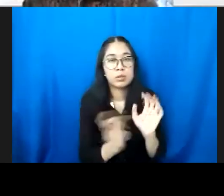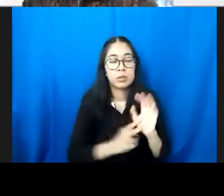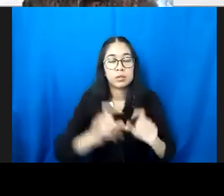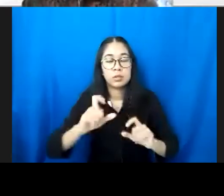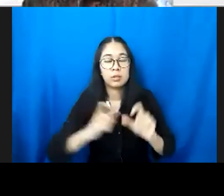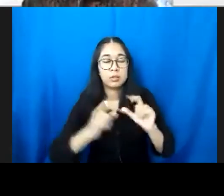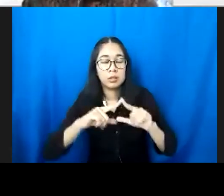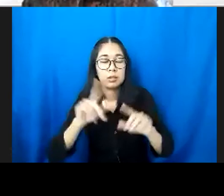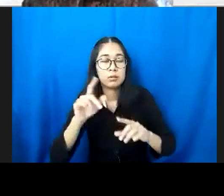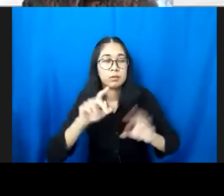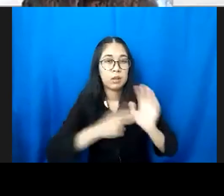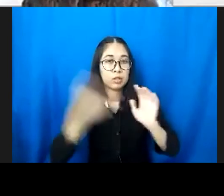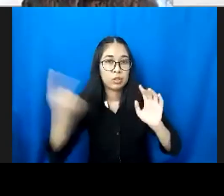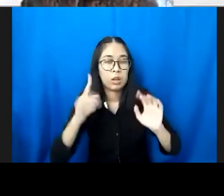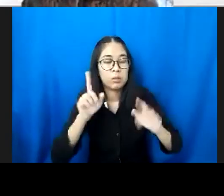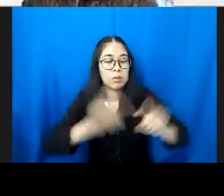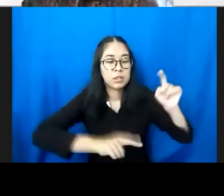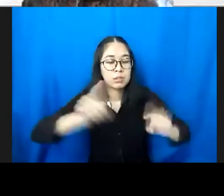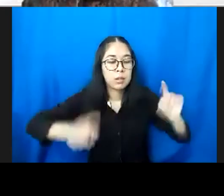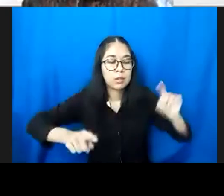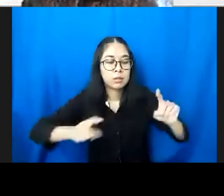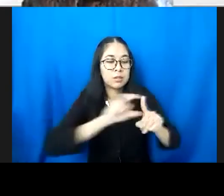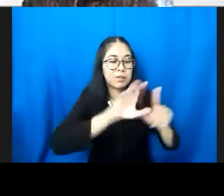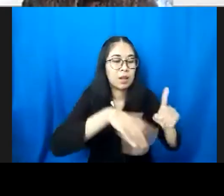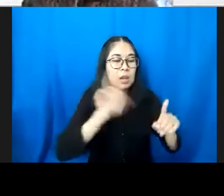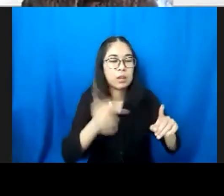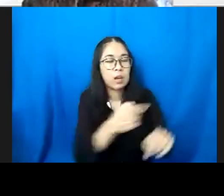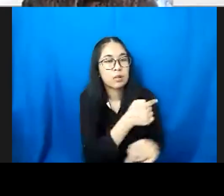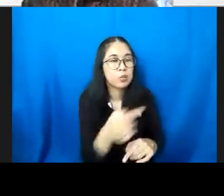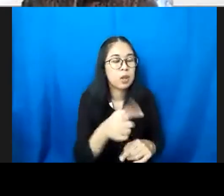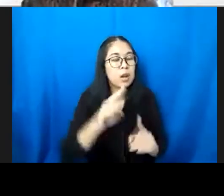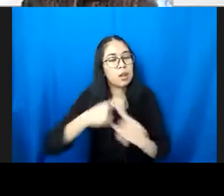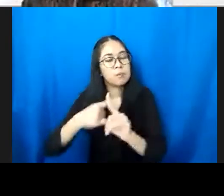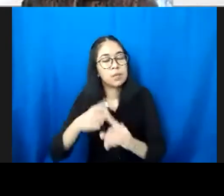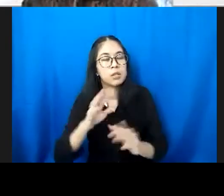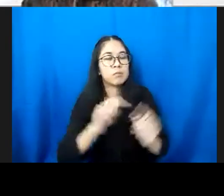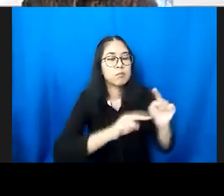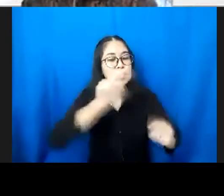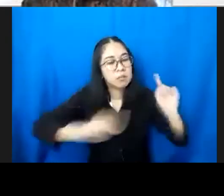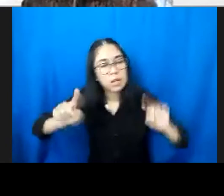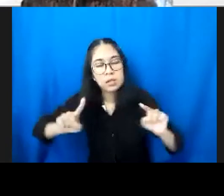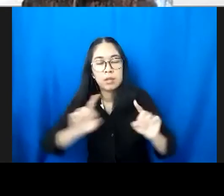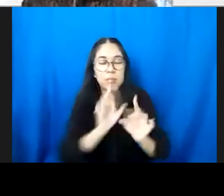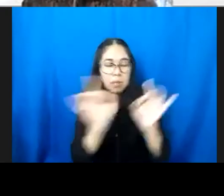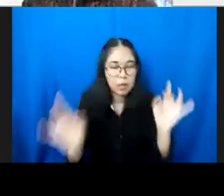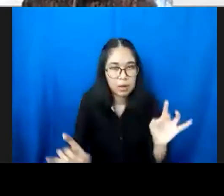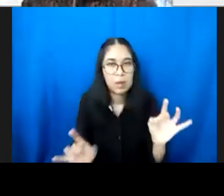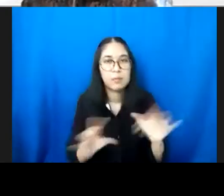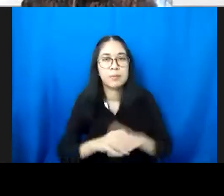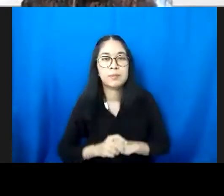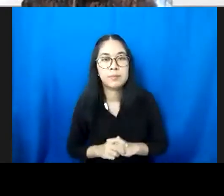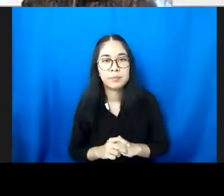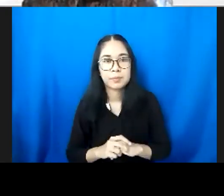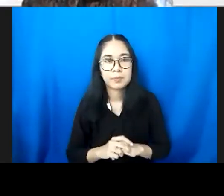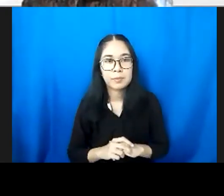daerah mempunyai kelebihan, kekurangan, dan juga tantangan yang berbeda. Itu Mbak Pep. Ya.